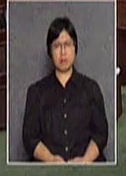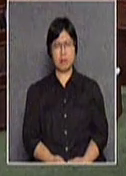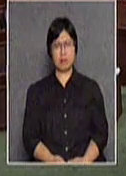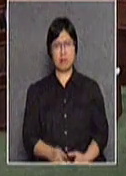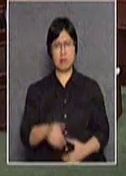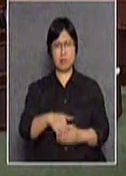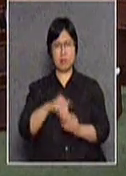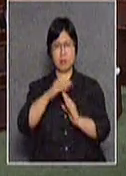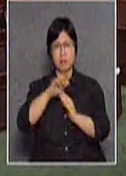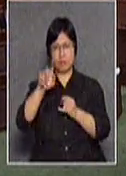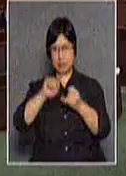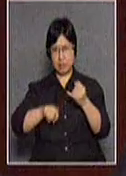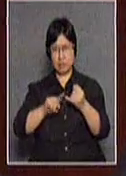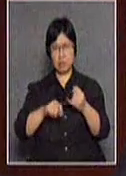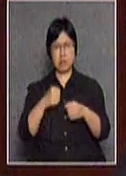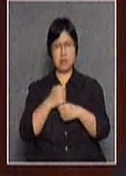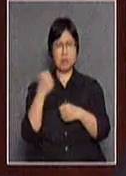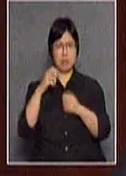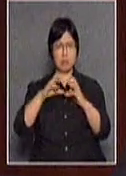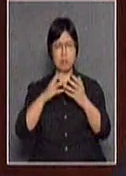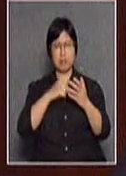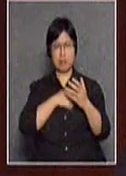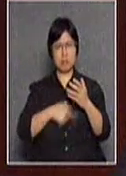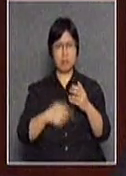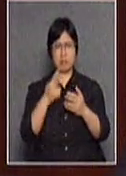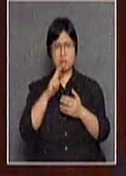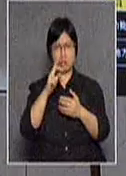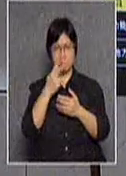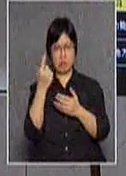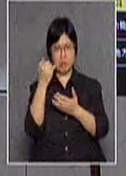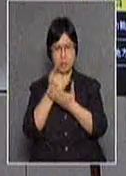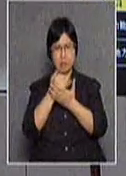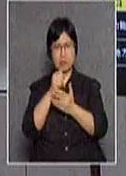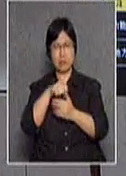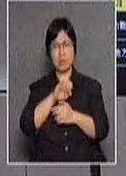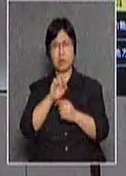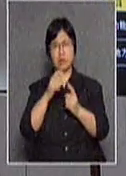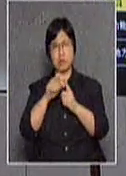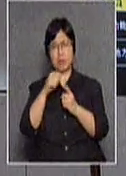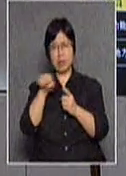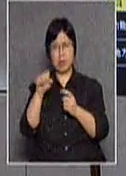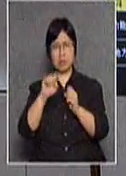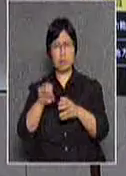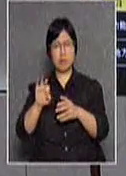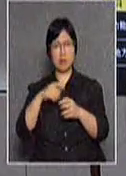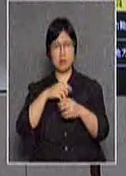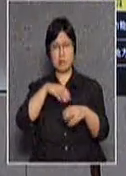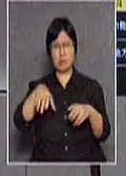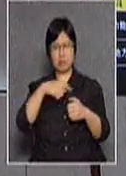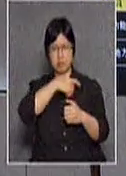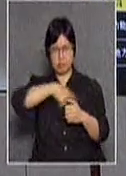停止表決，顯示結果。功能團體選舉產生的議員21位出席，冇人贊成19位反對，冇人棄權。分區直接選舉產生的議